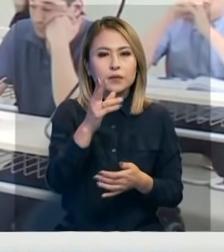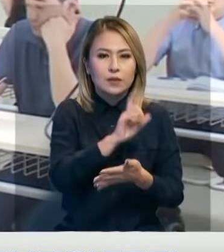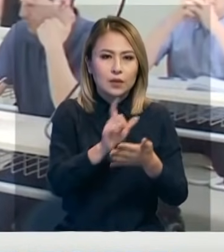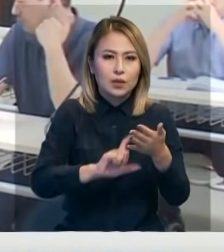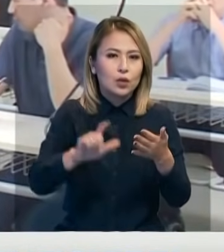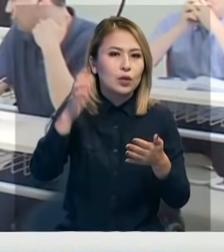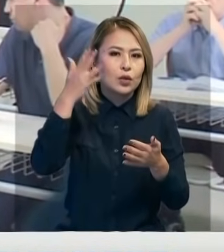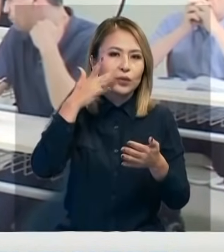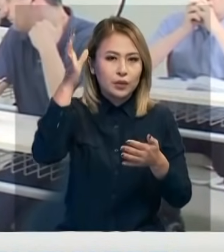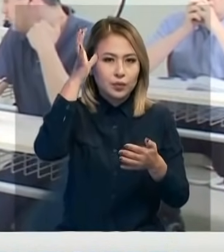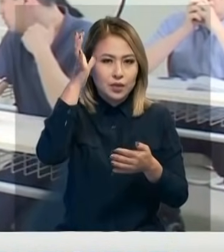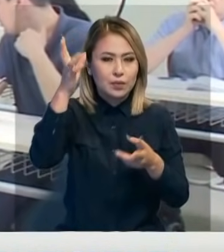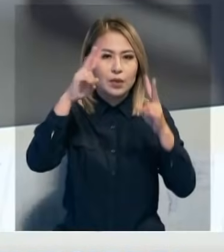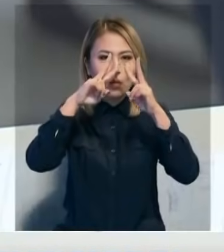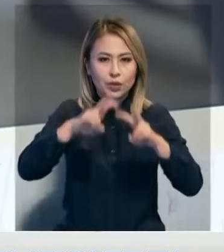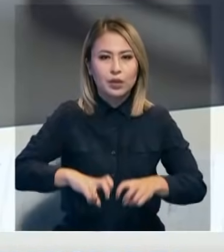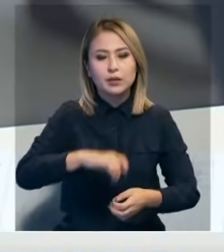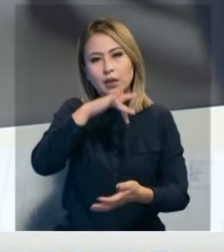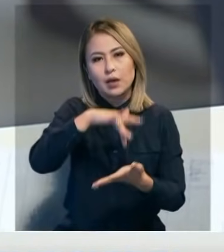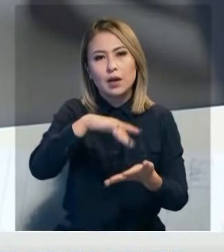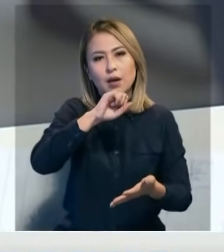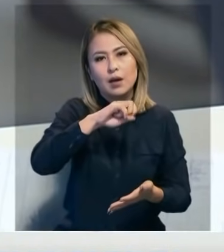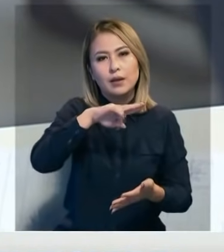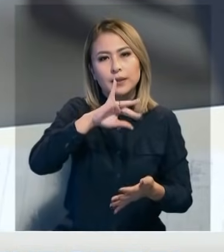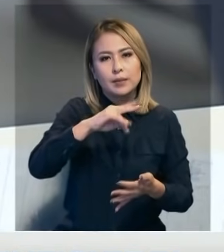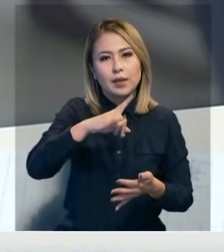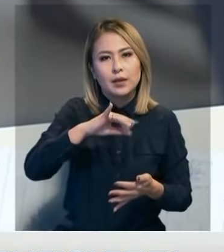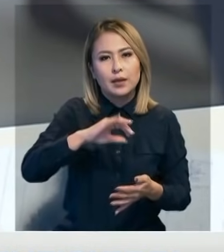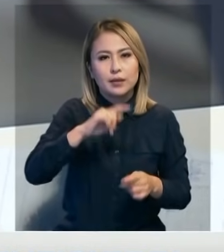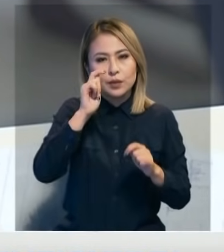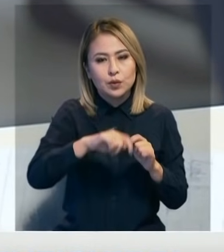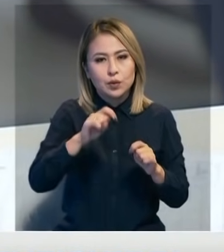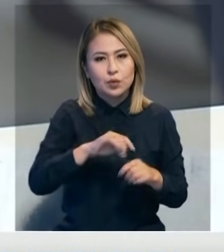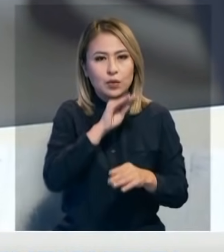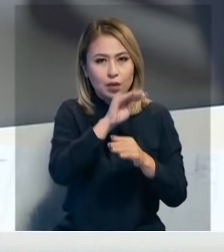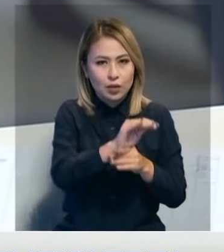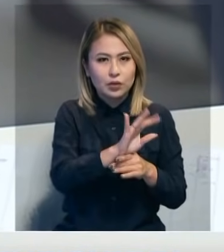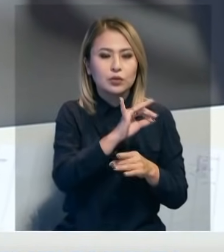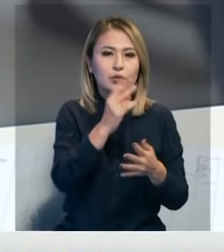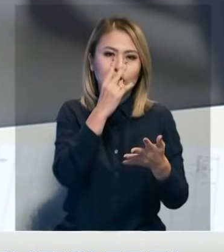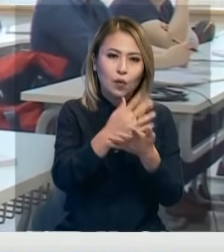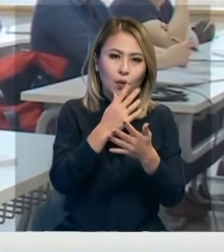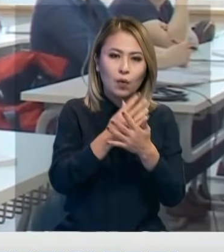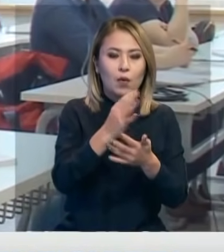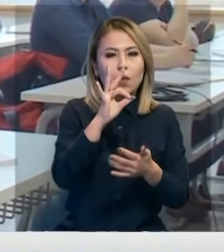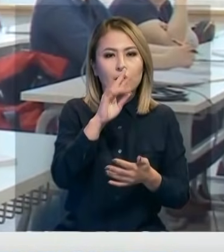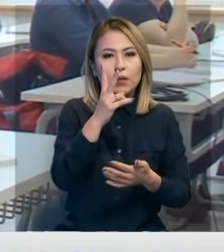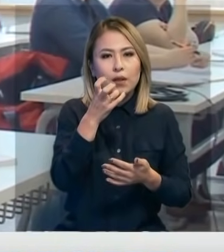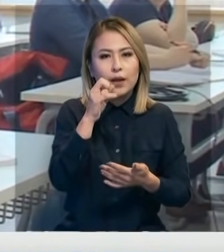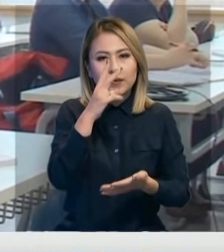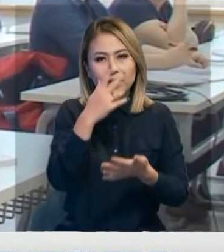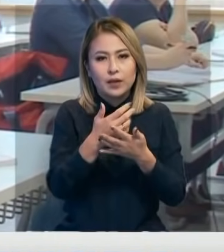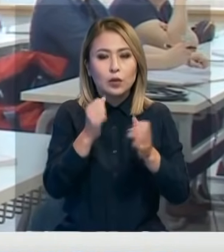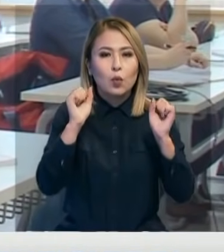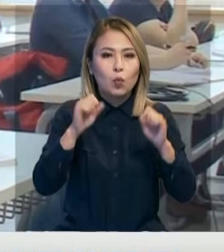ғылыми диссертациялар ұлттық ғылыми сараптама орталығында антиплагиатқа тексеруден өтеді, сондай ақ ашық түрде онлайн форматта орғалады.